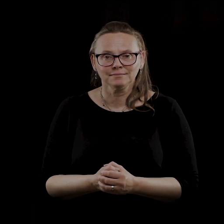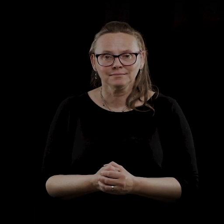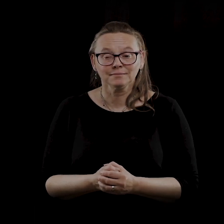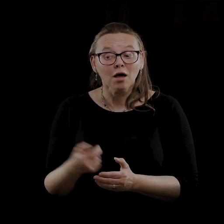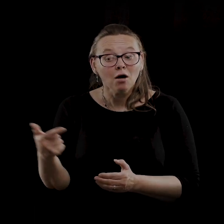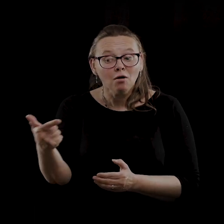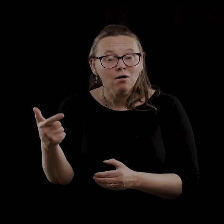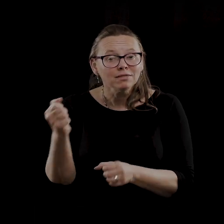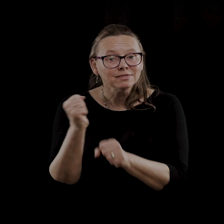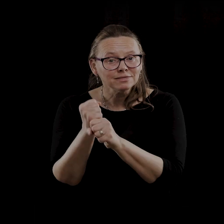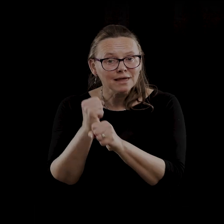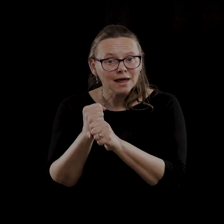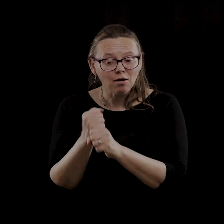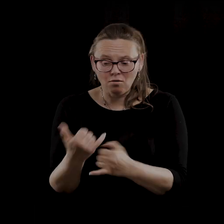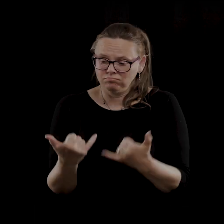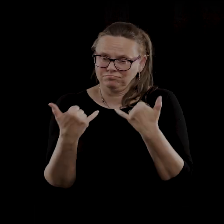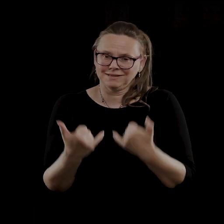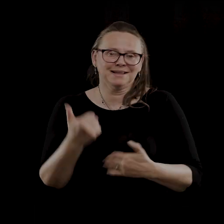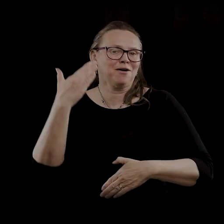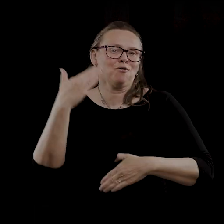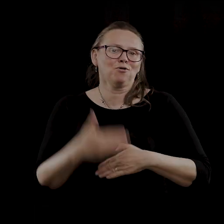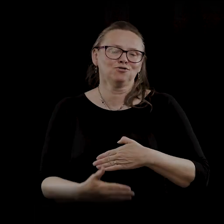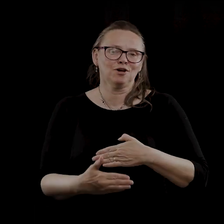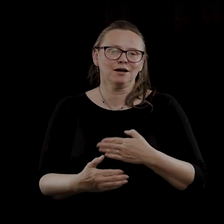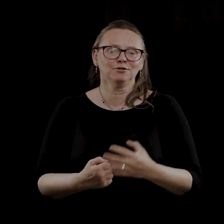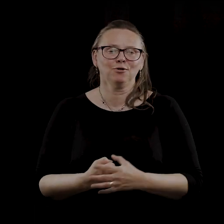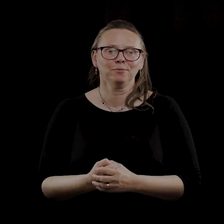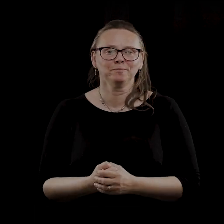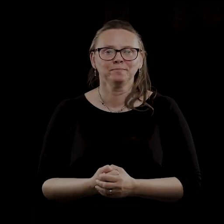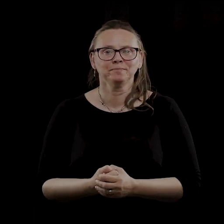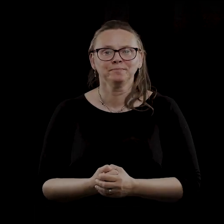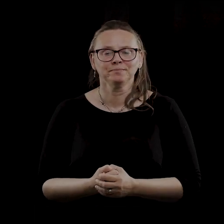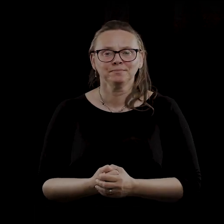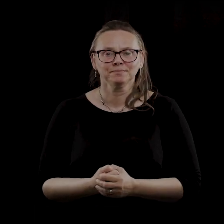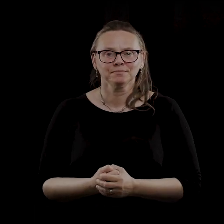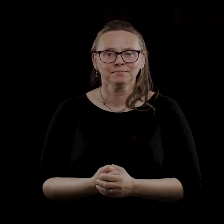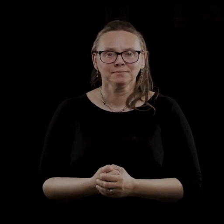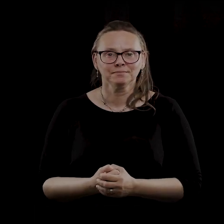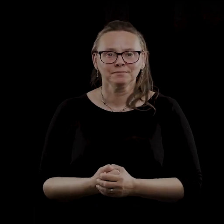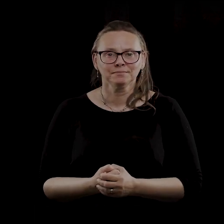Njuno delo je bilo sedaj končano.